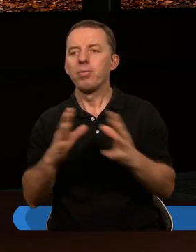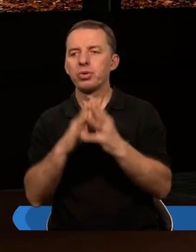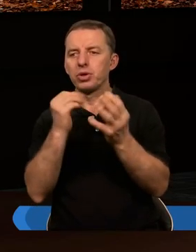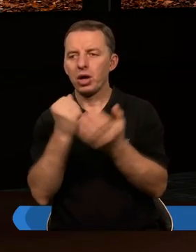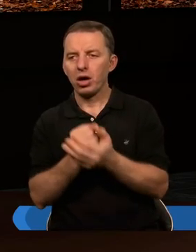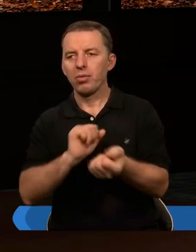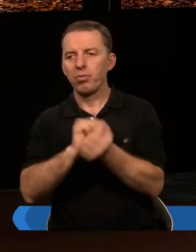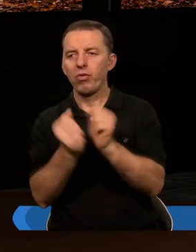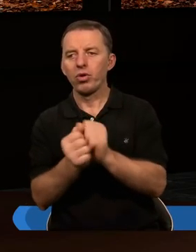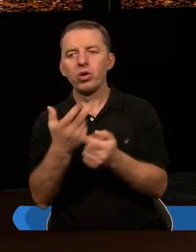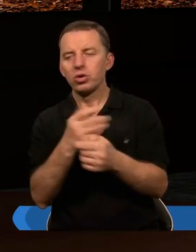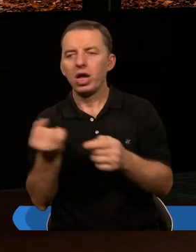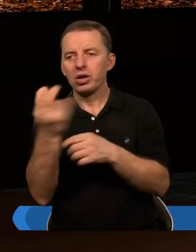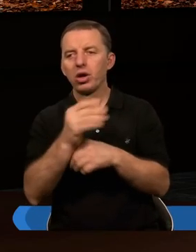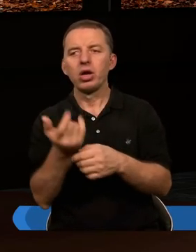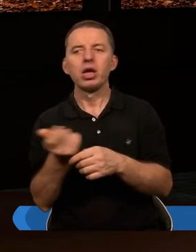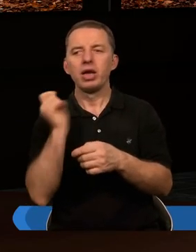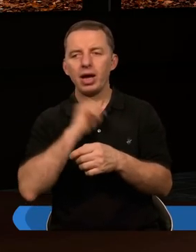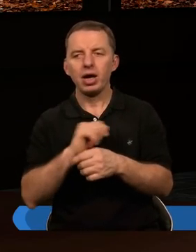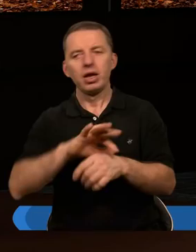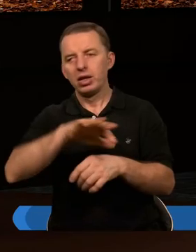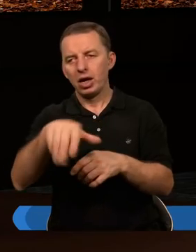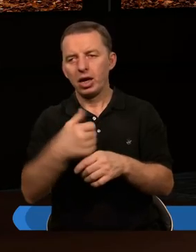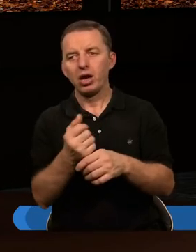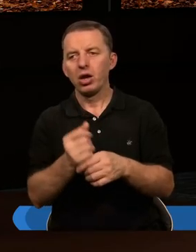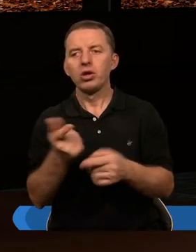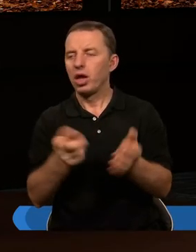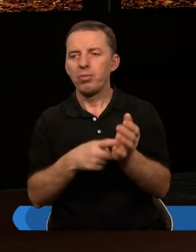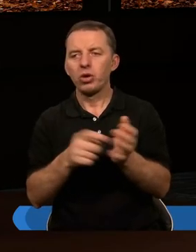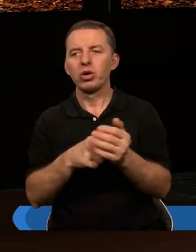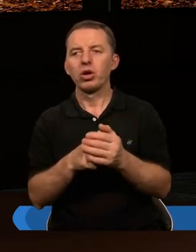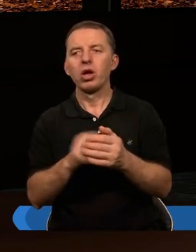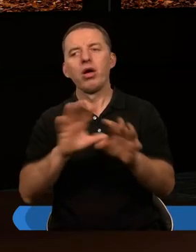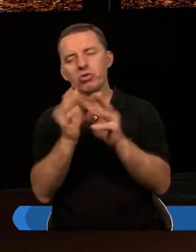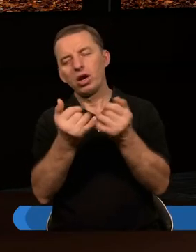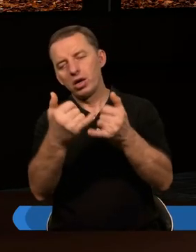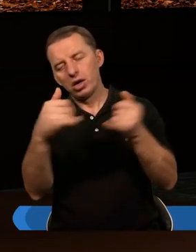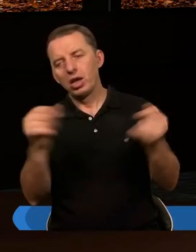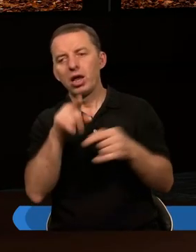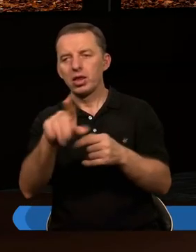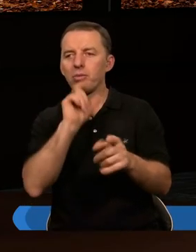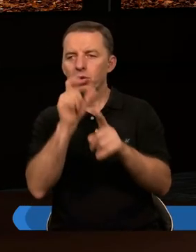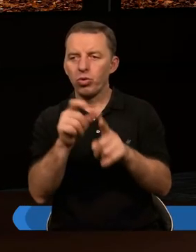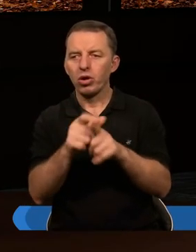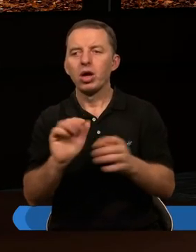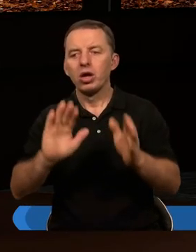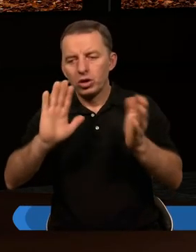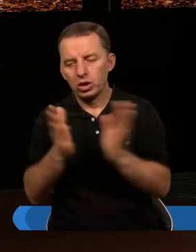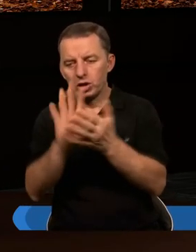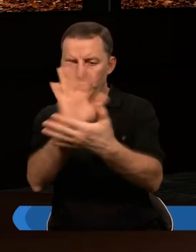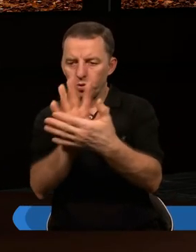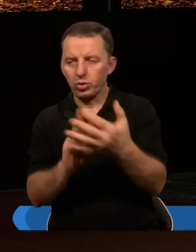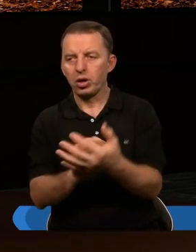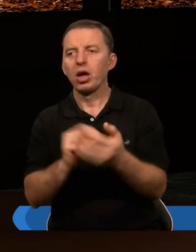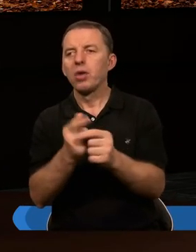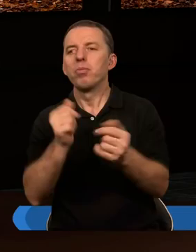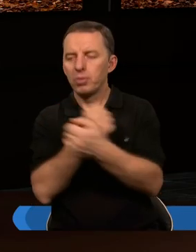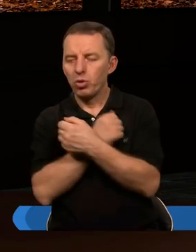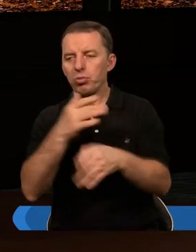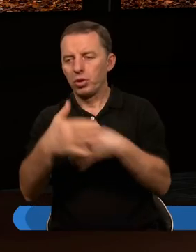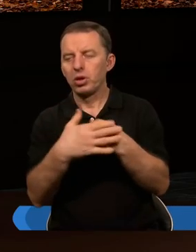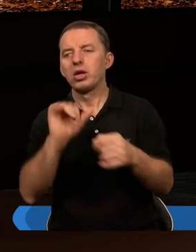Przykazania bowiem nie cudzołóż, nie zabijaj, nie kradnij, nie pożądaj i wszelkie inne w tym słowie się streszczają. Miłuj